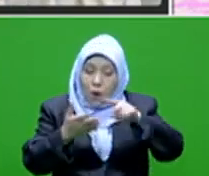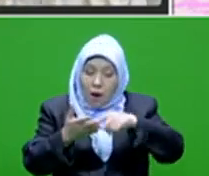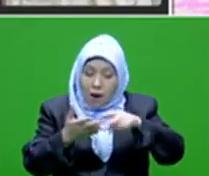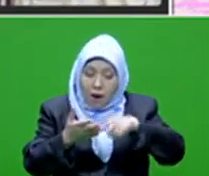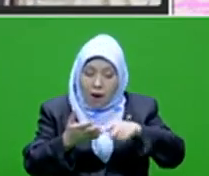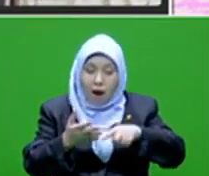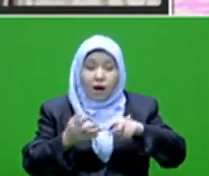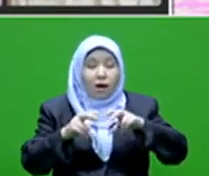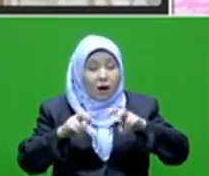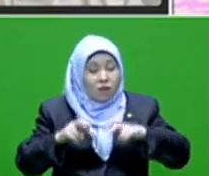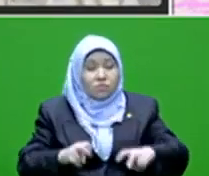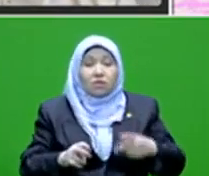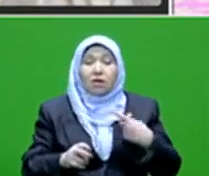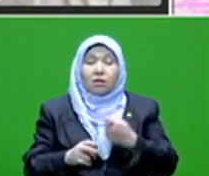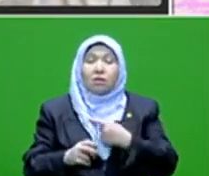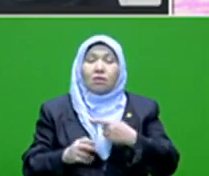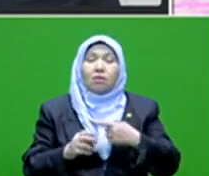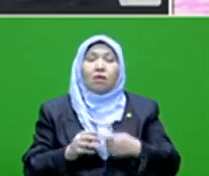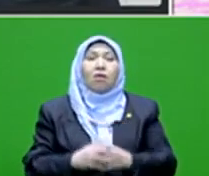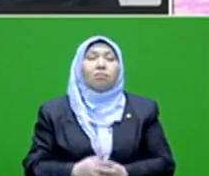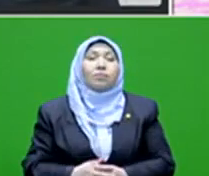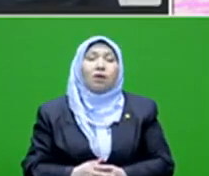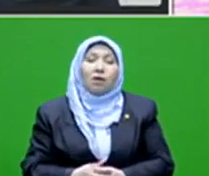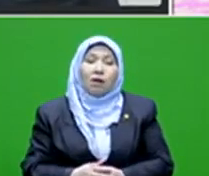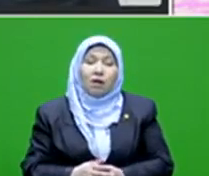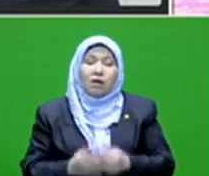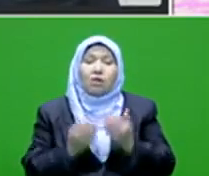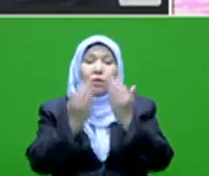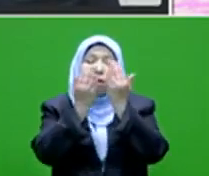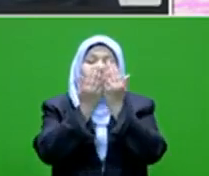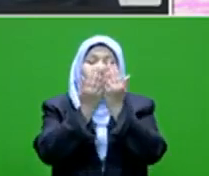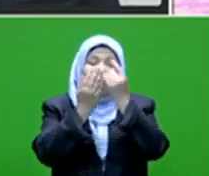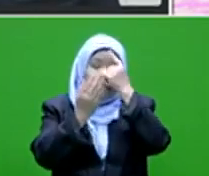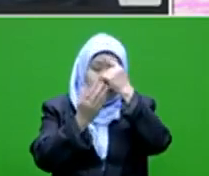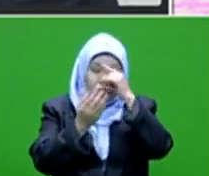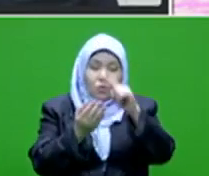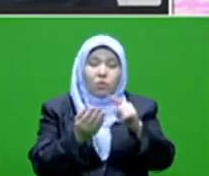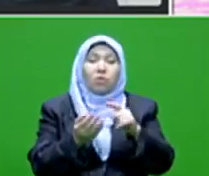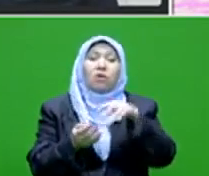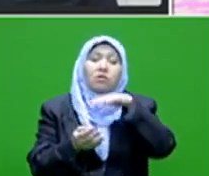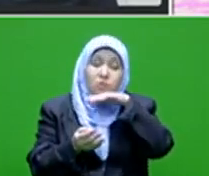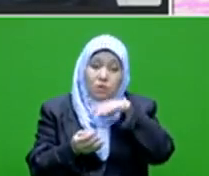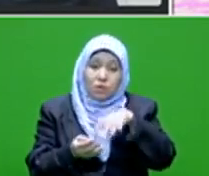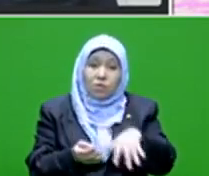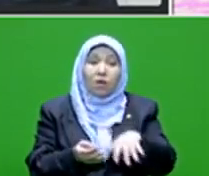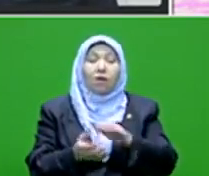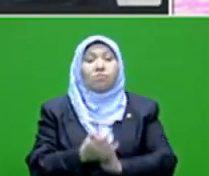Don. Allahumma salli ala sayidina Muhammad wa ala ali sayidina Muhammad.